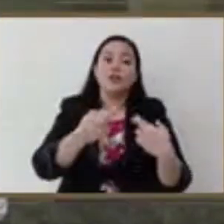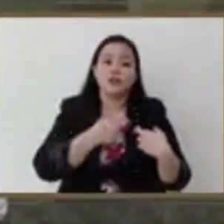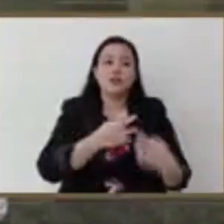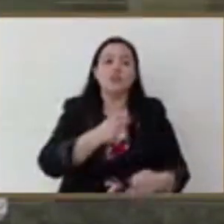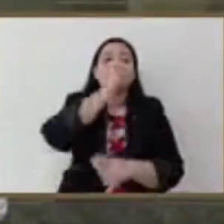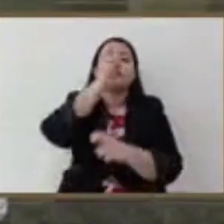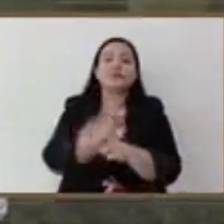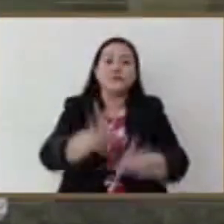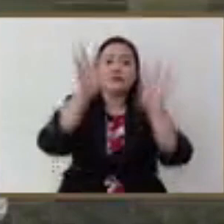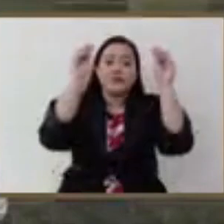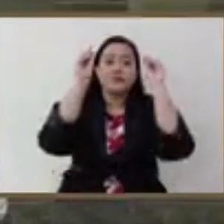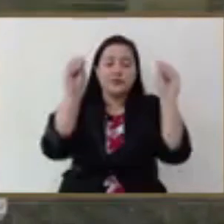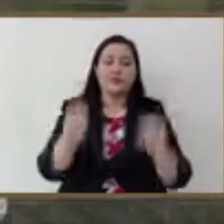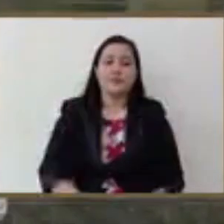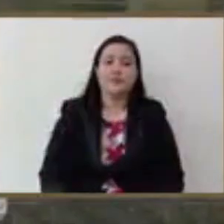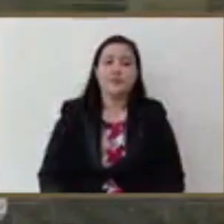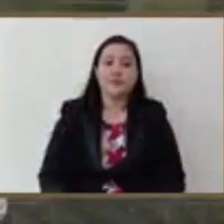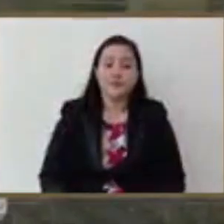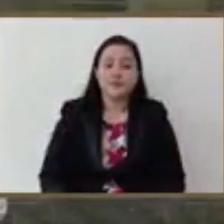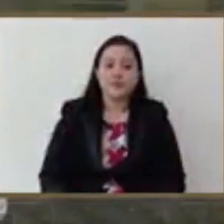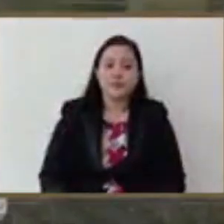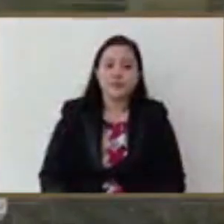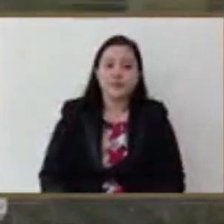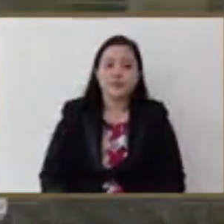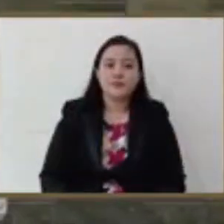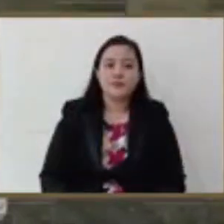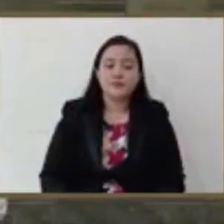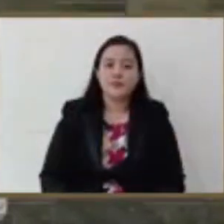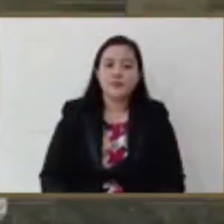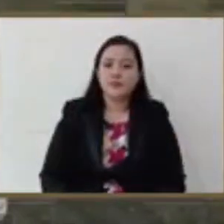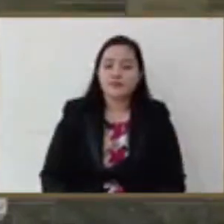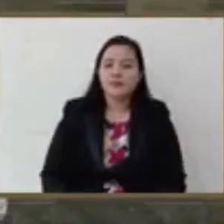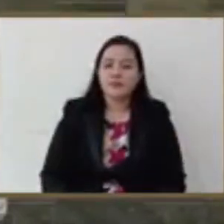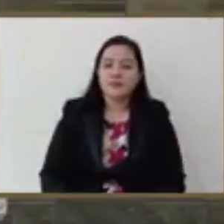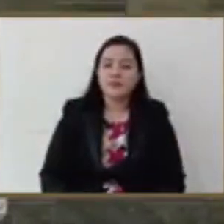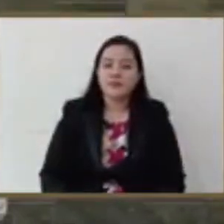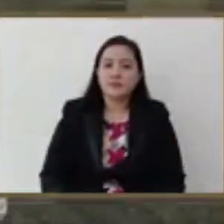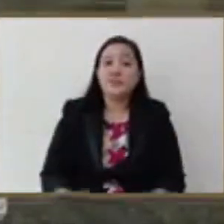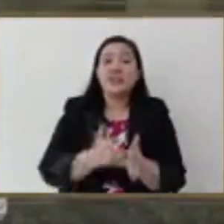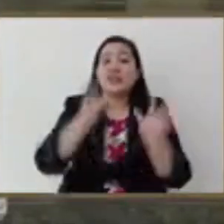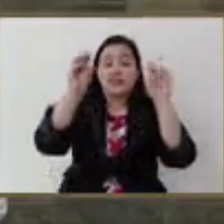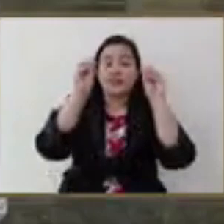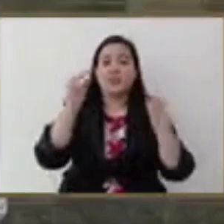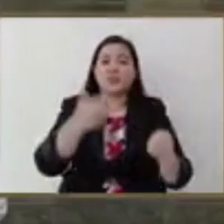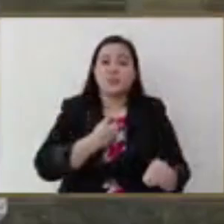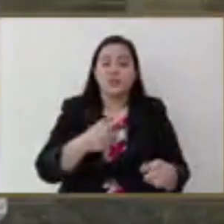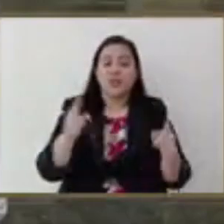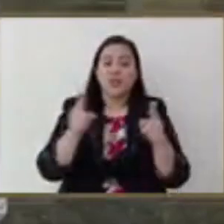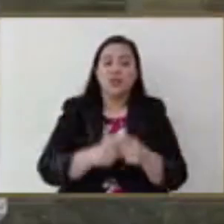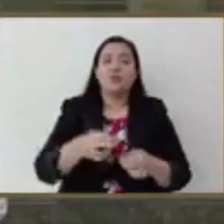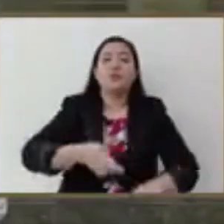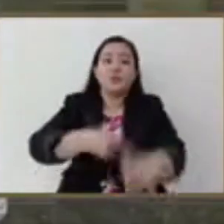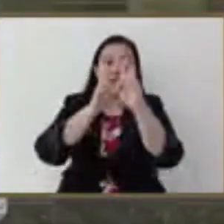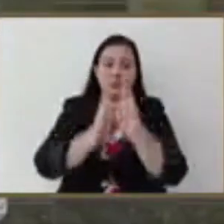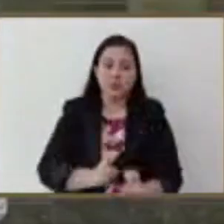mga kapatid, hindi ko kakalimutan na yung nakakatanda sa akin, kinakailangan kong irespetuhin na nakakatanda sa akin. Kaya ganun na lamang